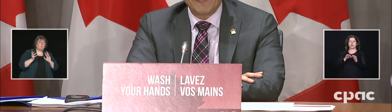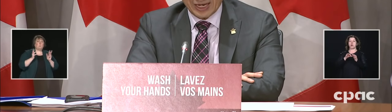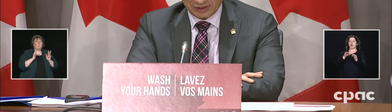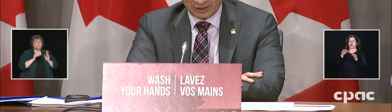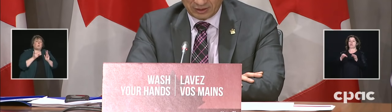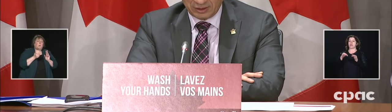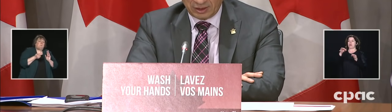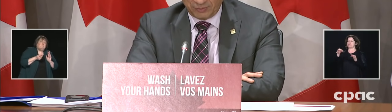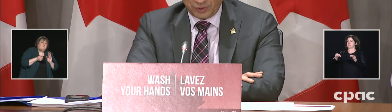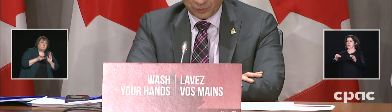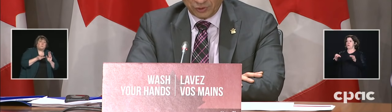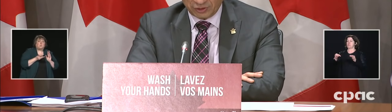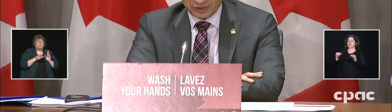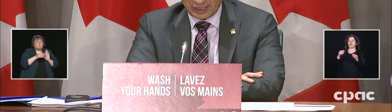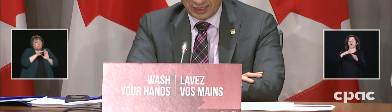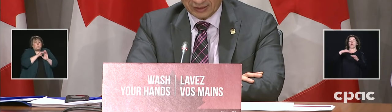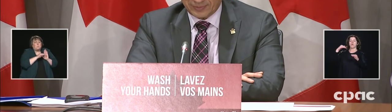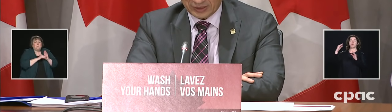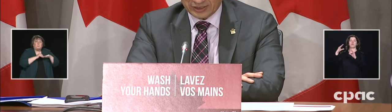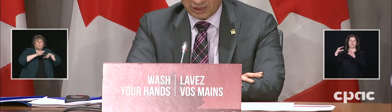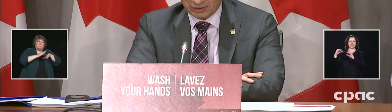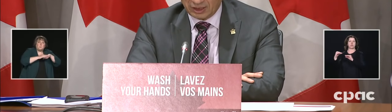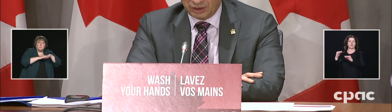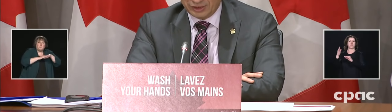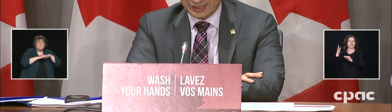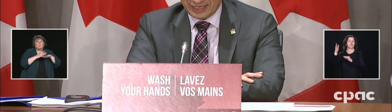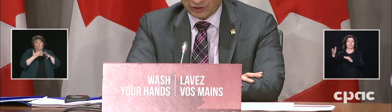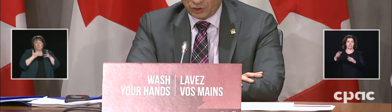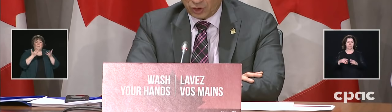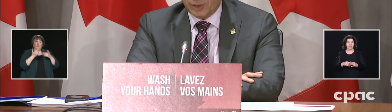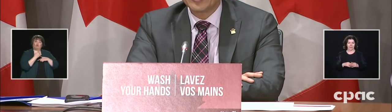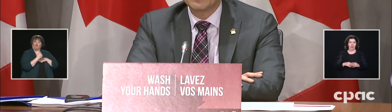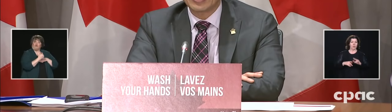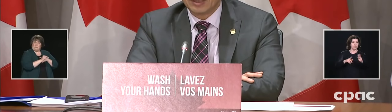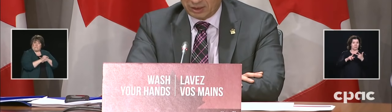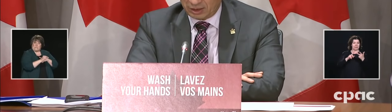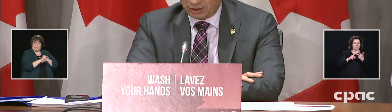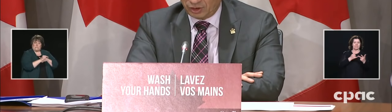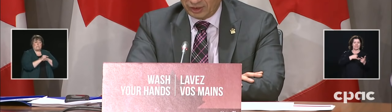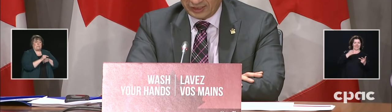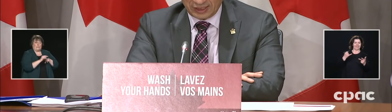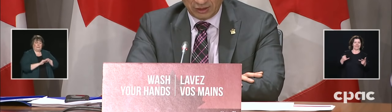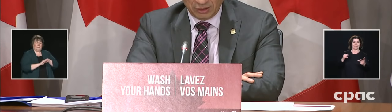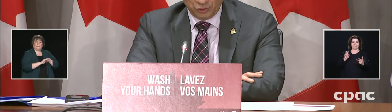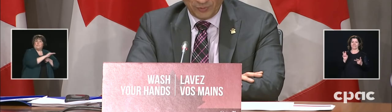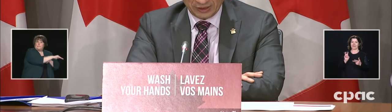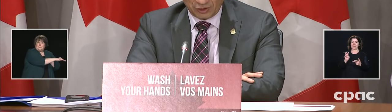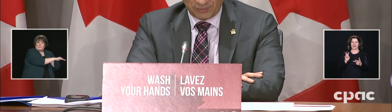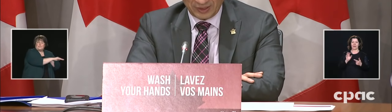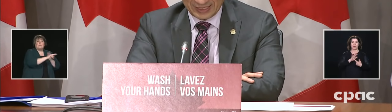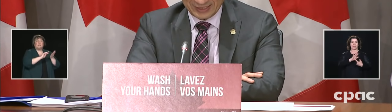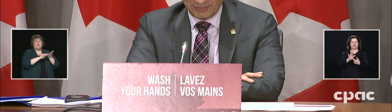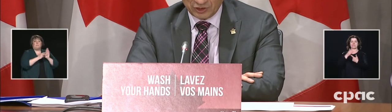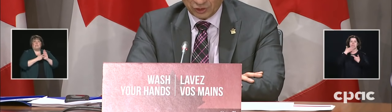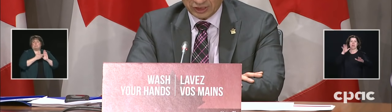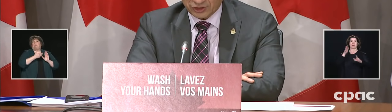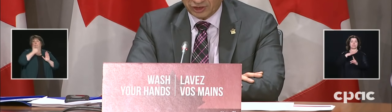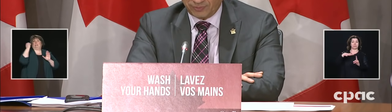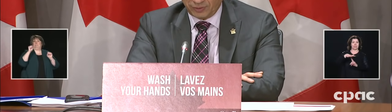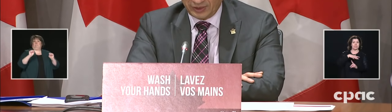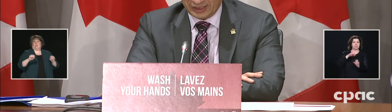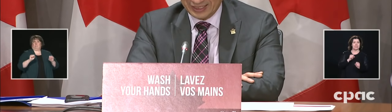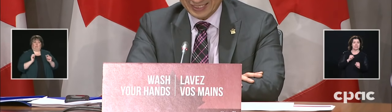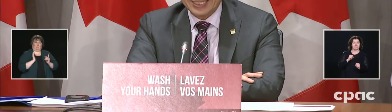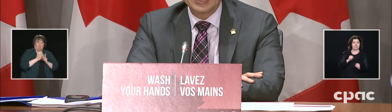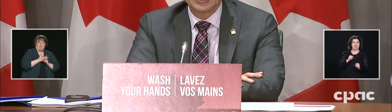courbe verte, peu prononcée, représente le scénario optimal dans lequel nous mettons en place des mesures de